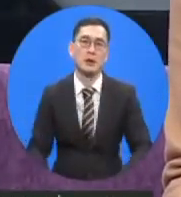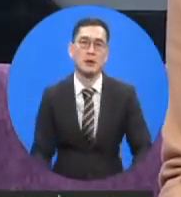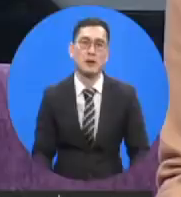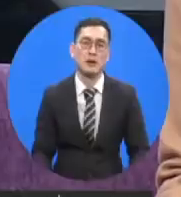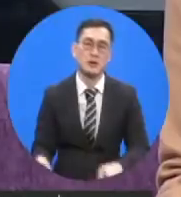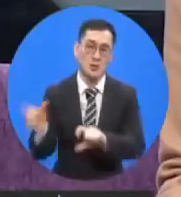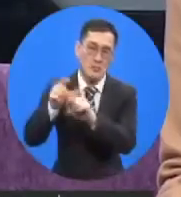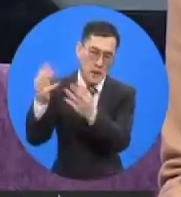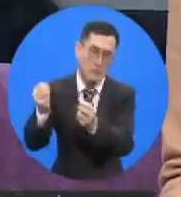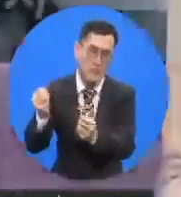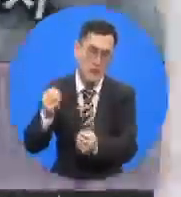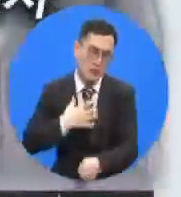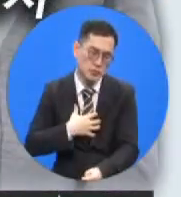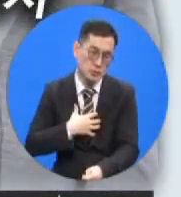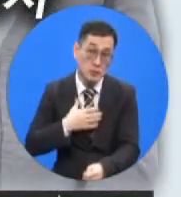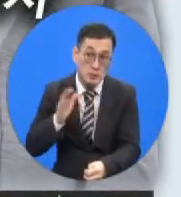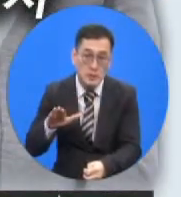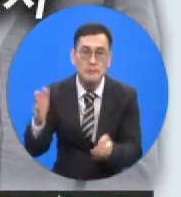현실이 됐습니다.